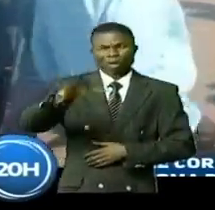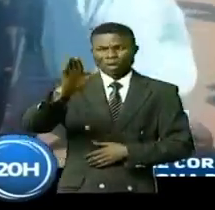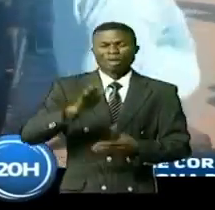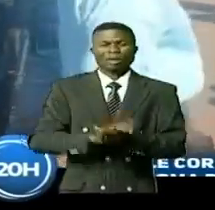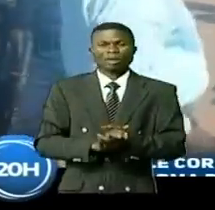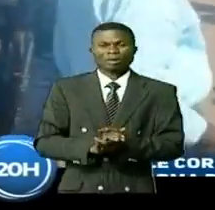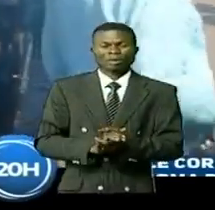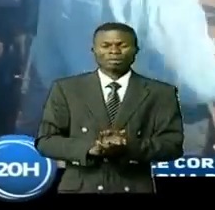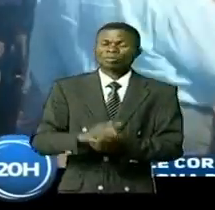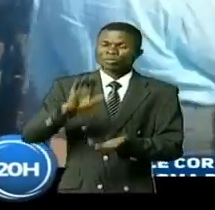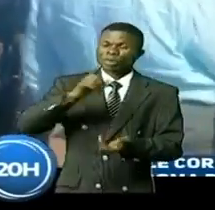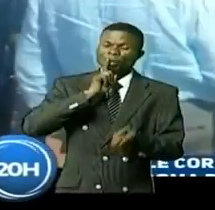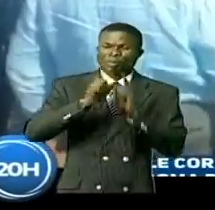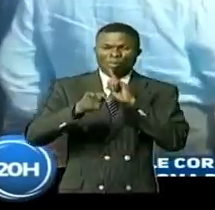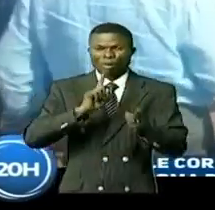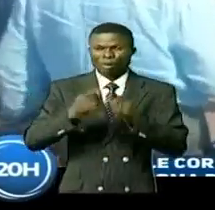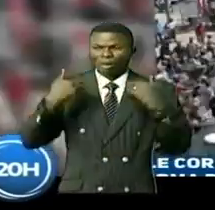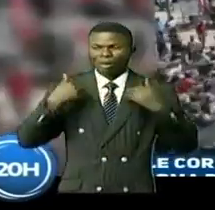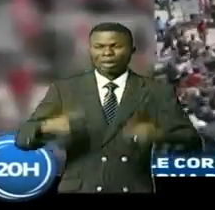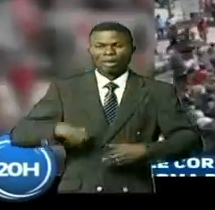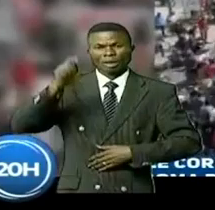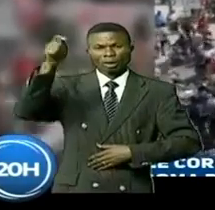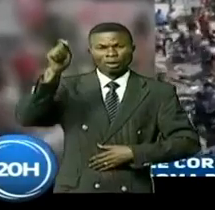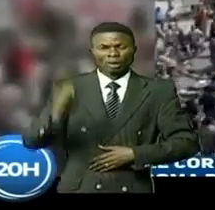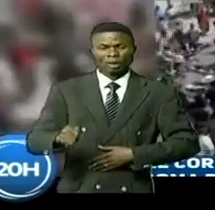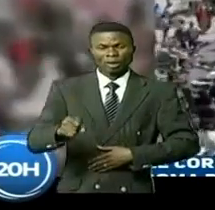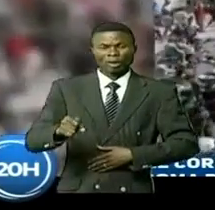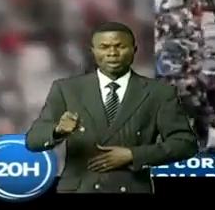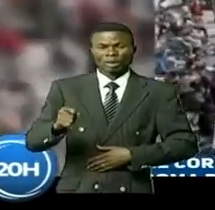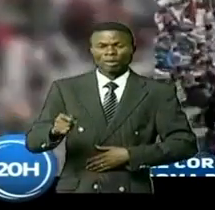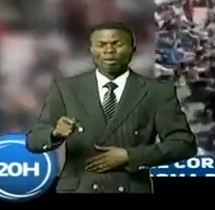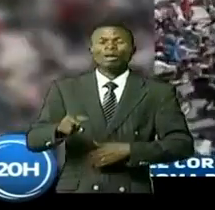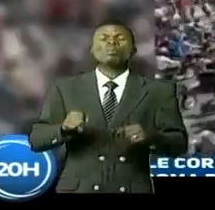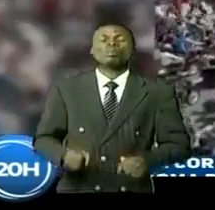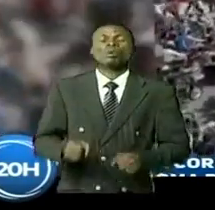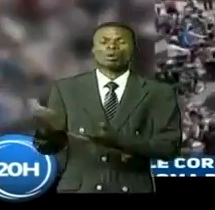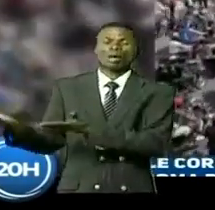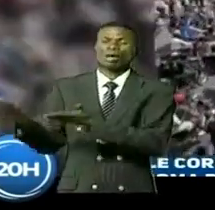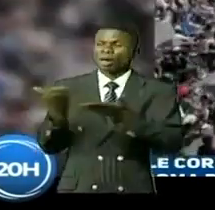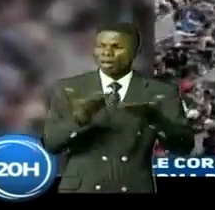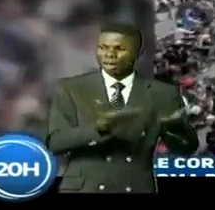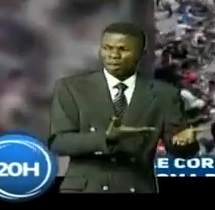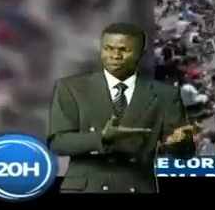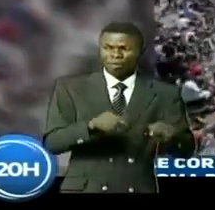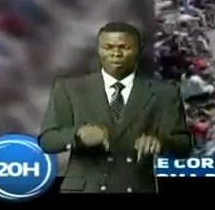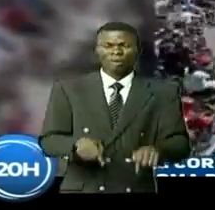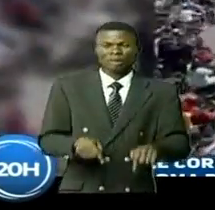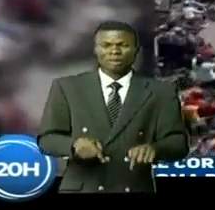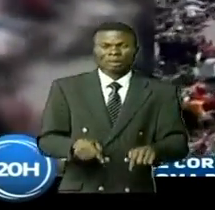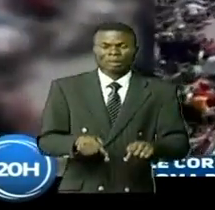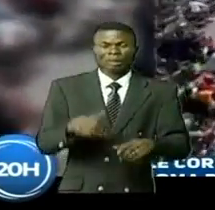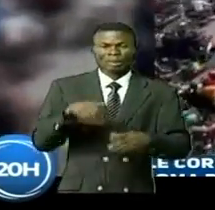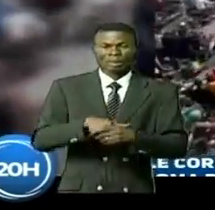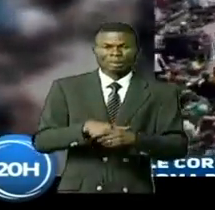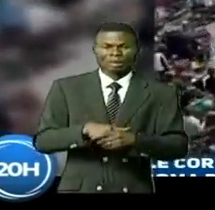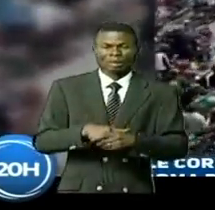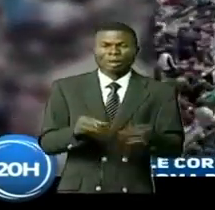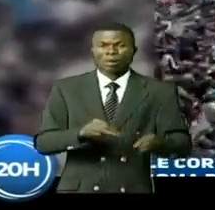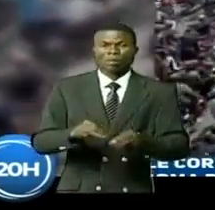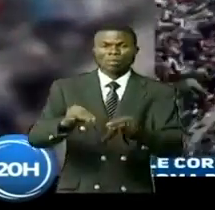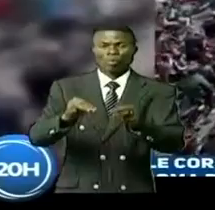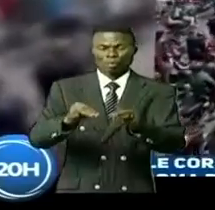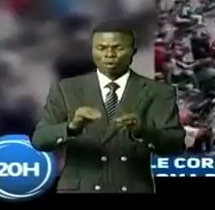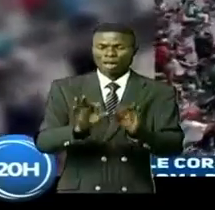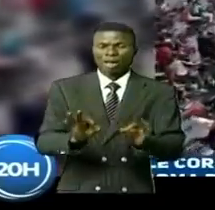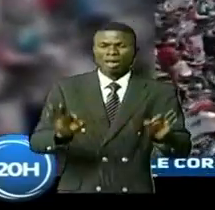Après des négociations, le corps du militaire FARDC abattu a été remis à la RDC à travers le mécanisme